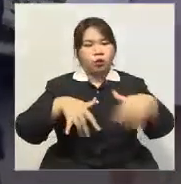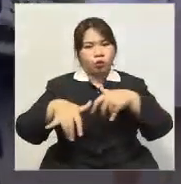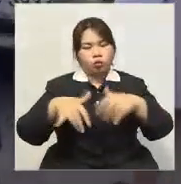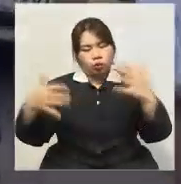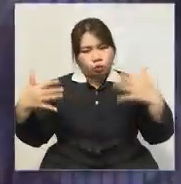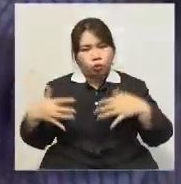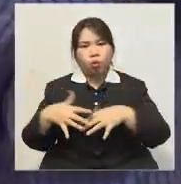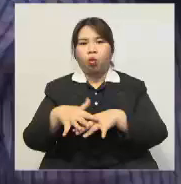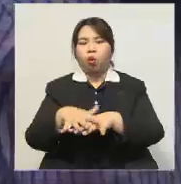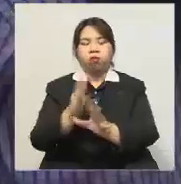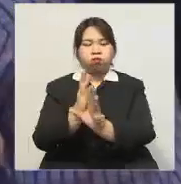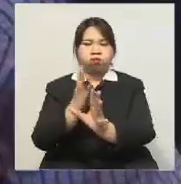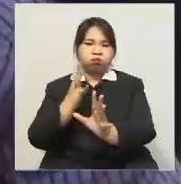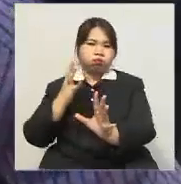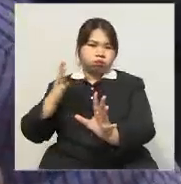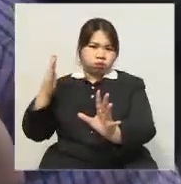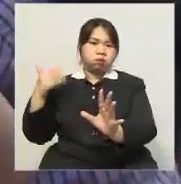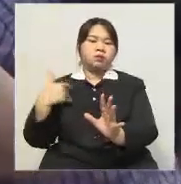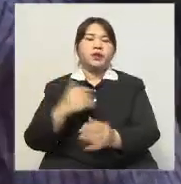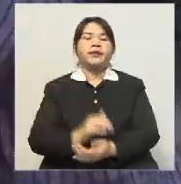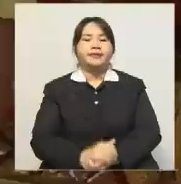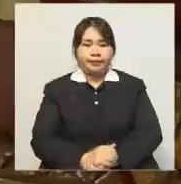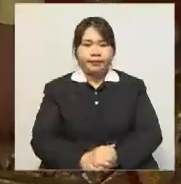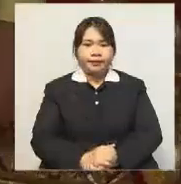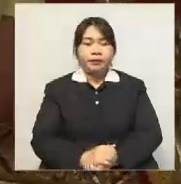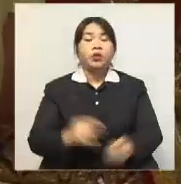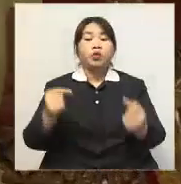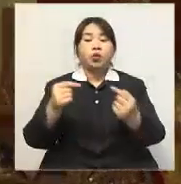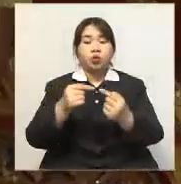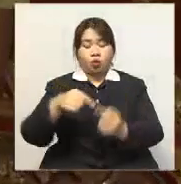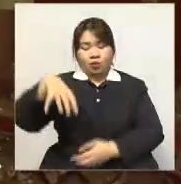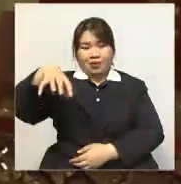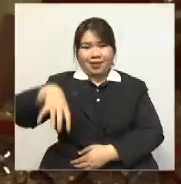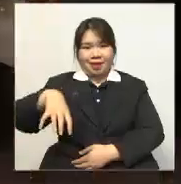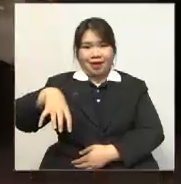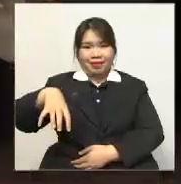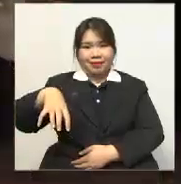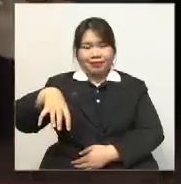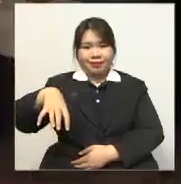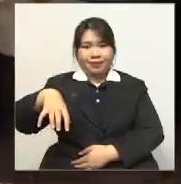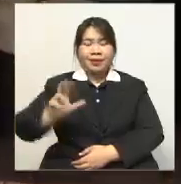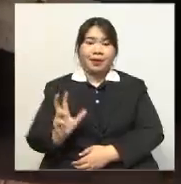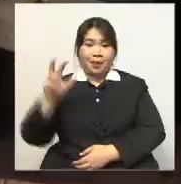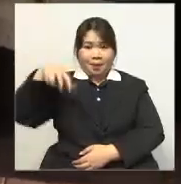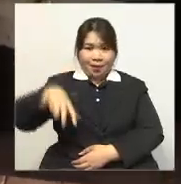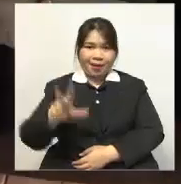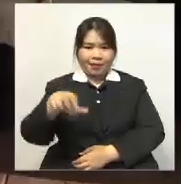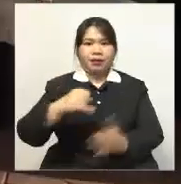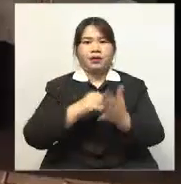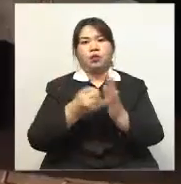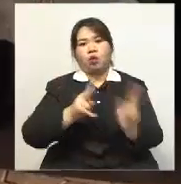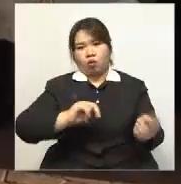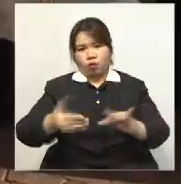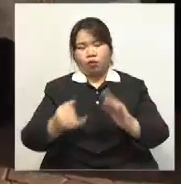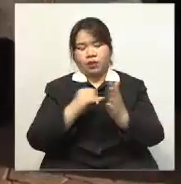ร่วมกันทำบุญตักบาตรกันเป็นจำนวนมากเลยครับ เช่นเดียวกับบรรยากาศบริเวณลานพญาศรีสัตนาคราชที่เทศบาลเมืองนครพน